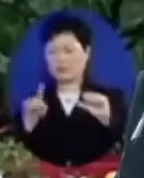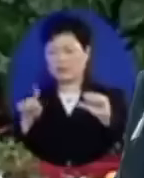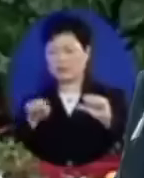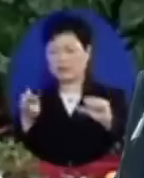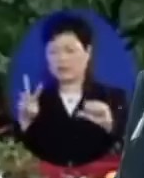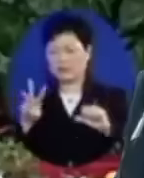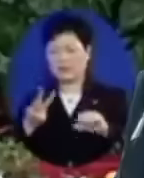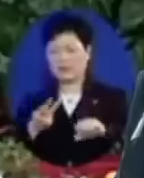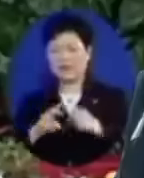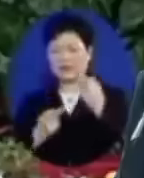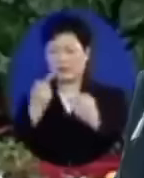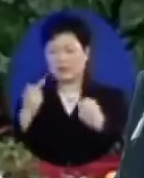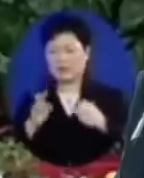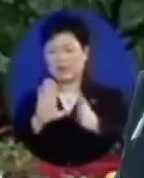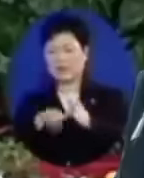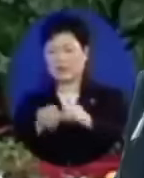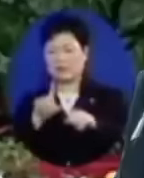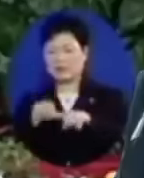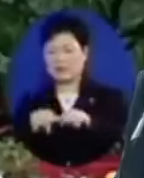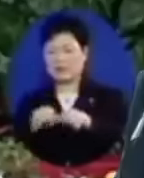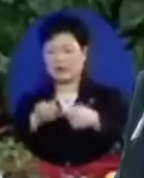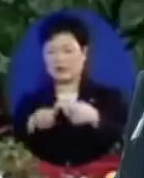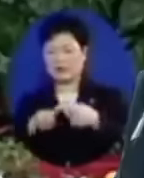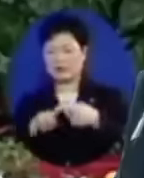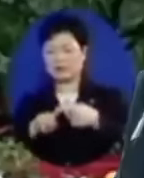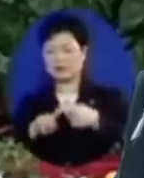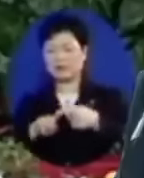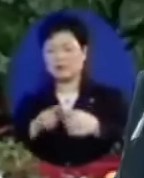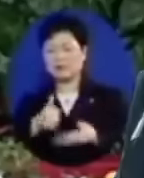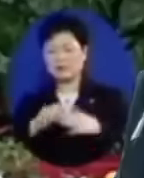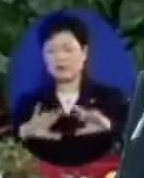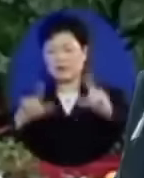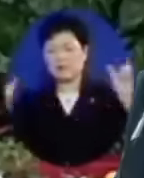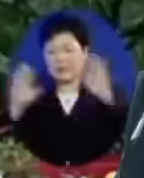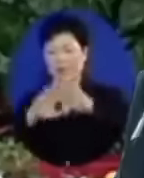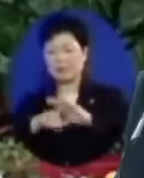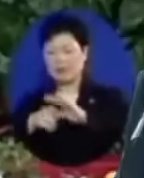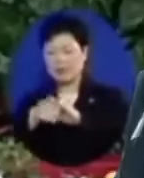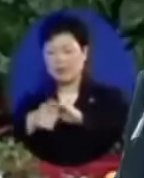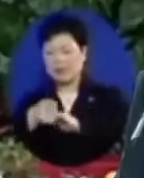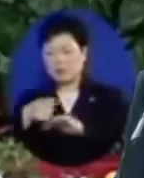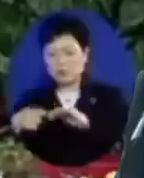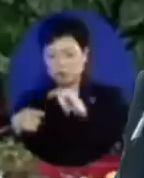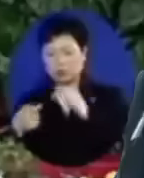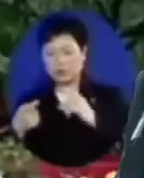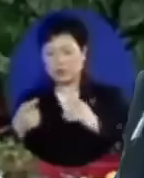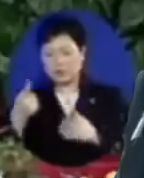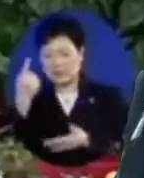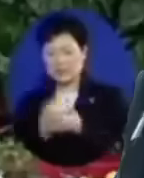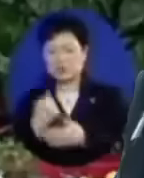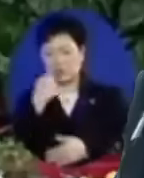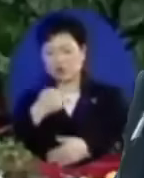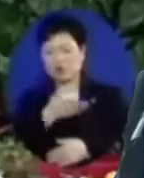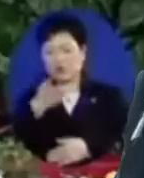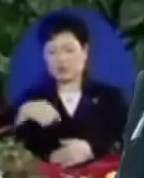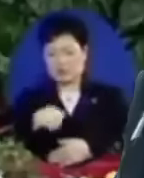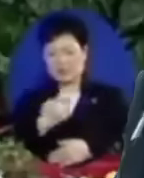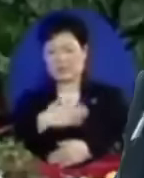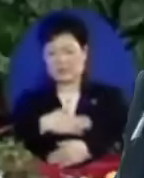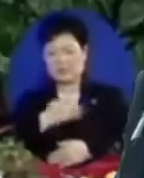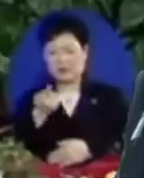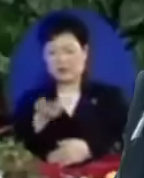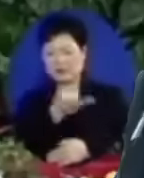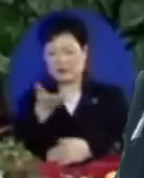시기에 관하여는 너희에게 쓸 것이 없음은 주의 날이 밤에 도둑같이 이를 줄을 너희 자신이 자세히 알기 때문이라. 그들이